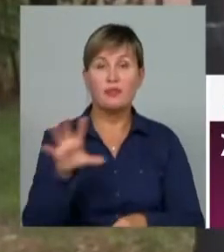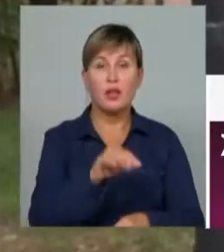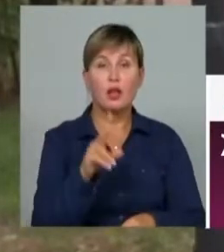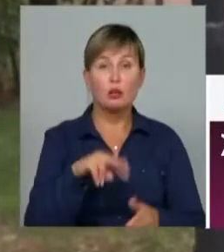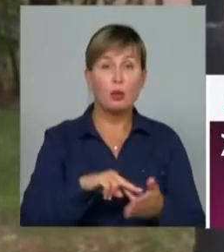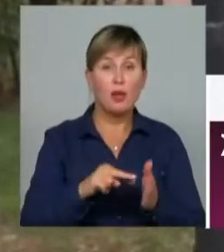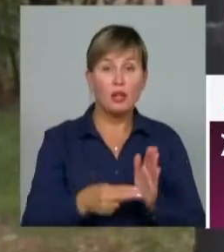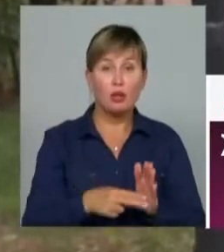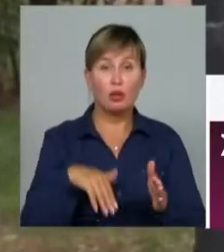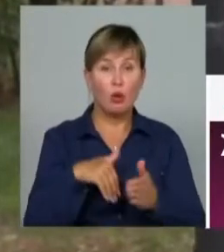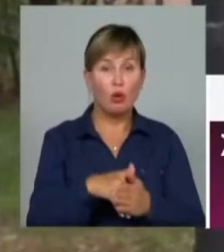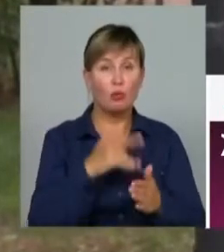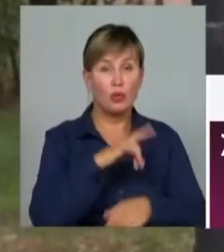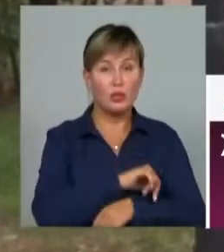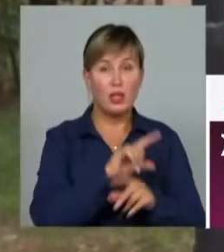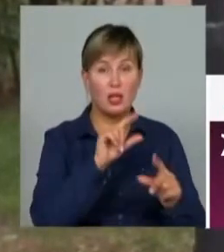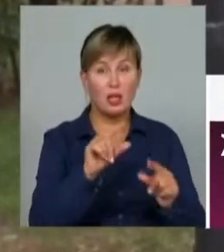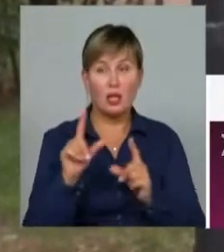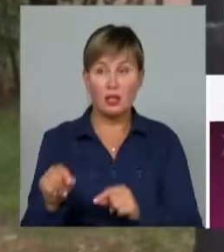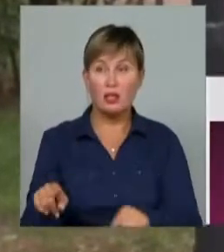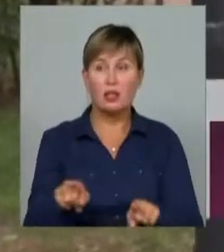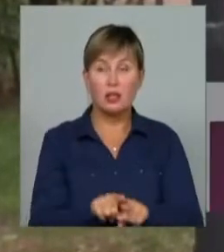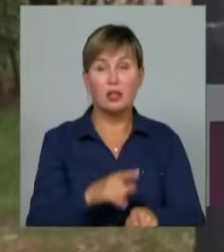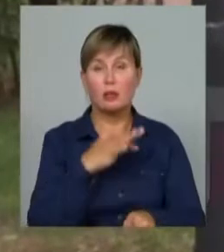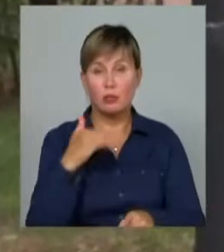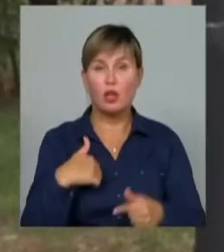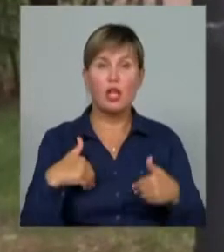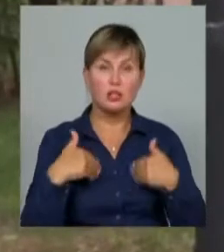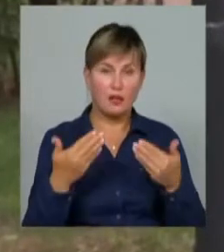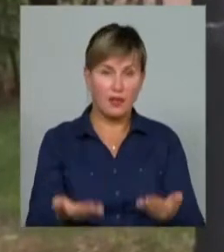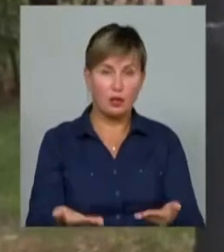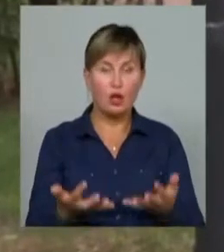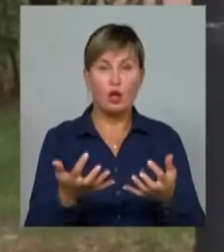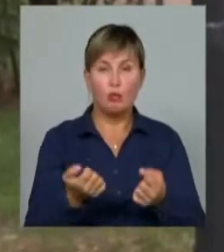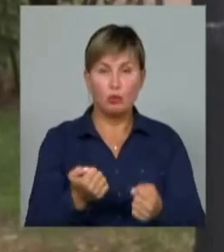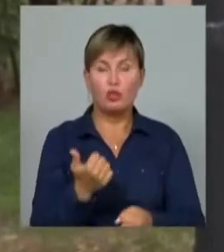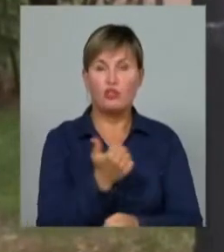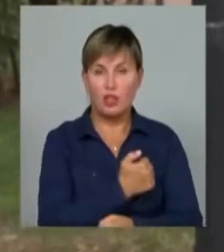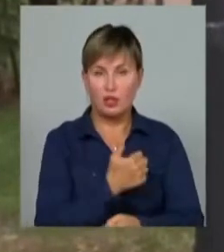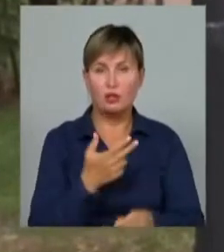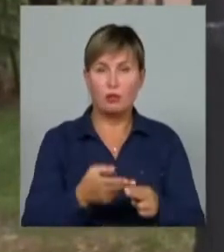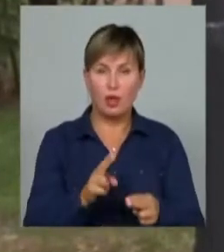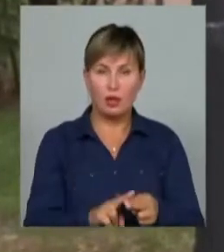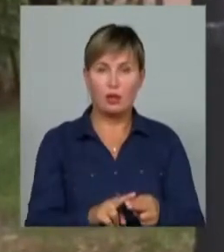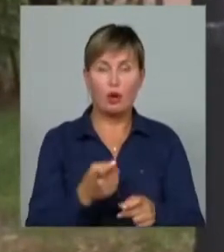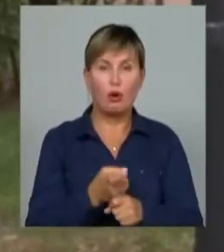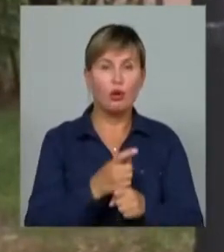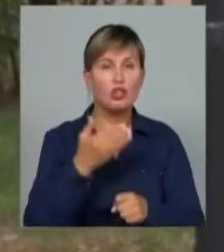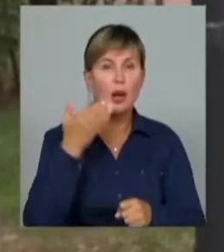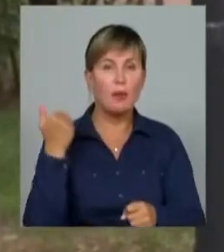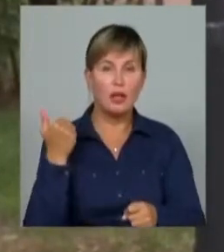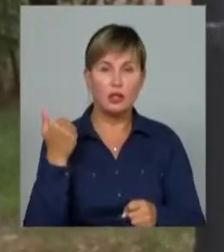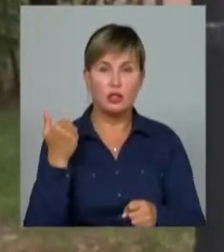планирует отпуск где-нибудь за границей, а таких много, я советую получить вакцину. Это очень облегчит